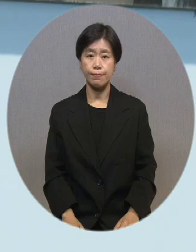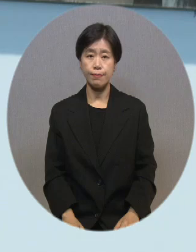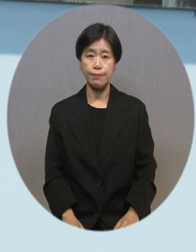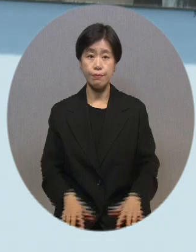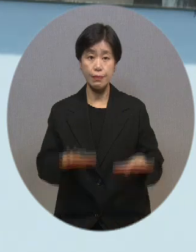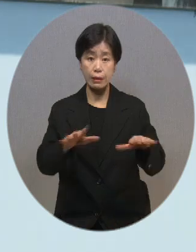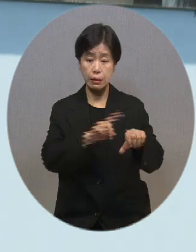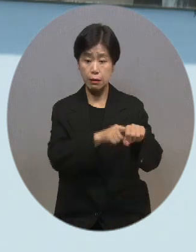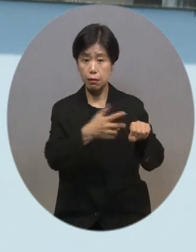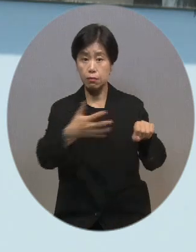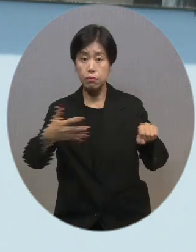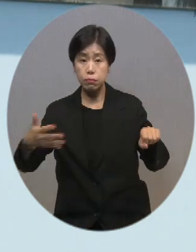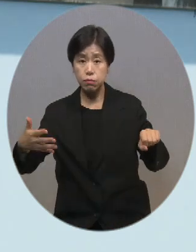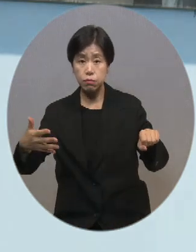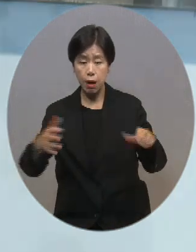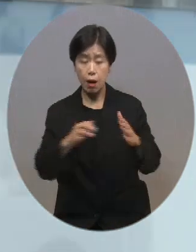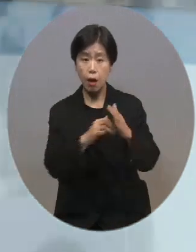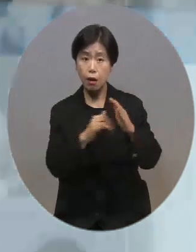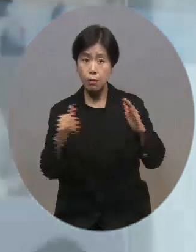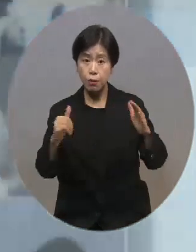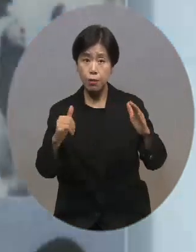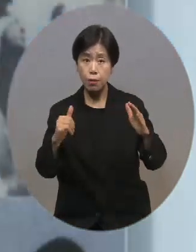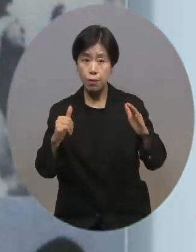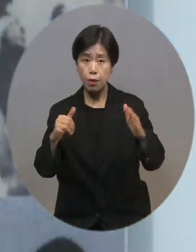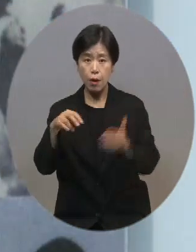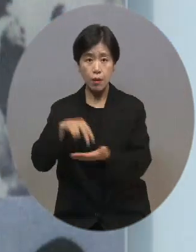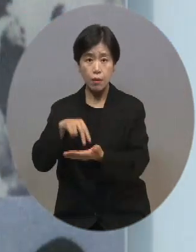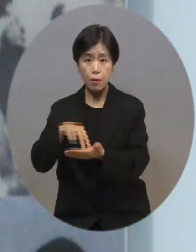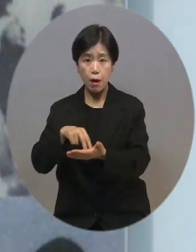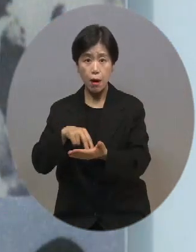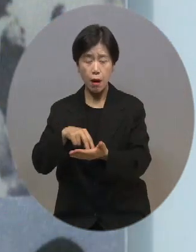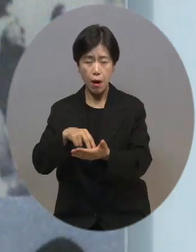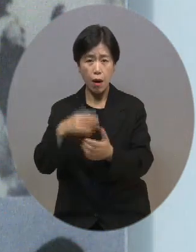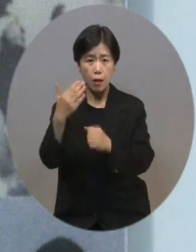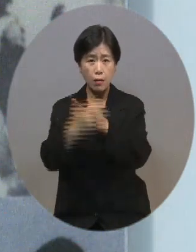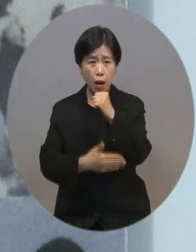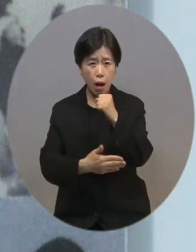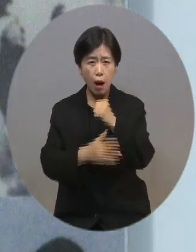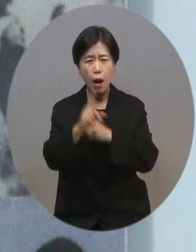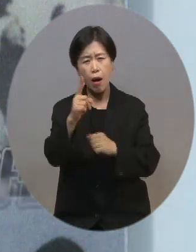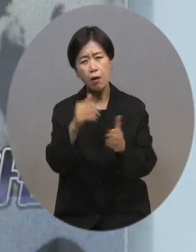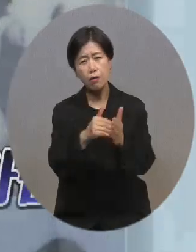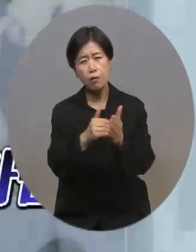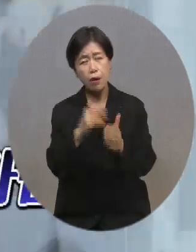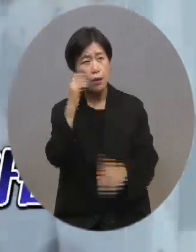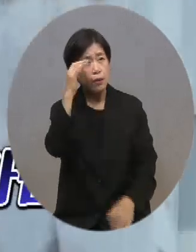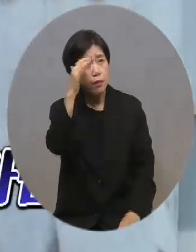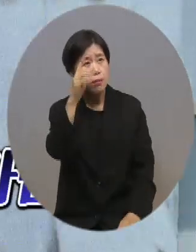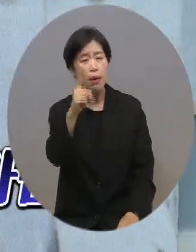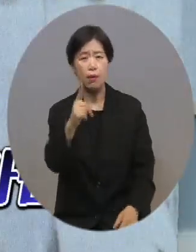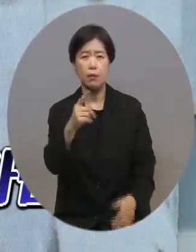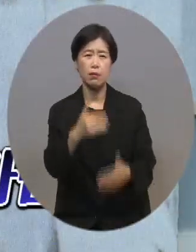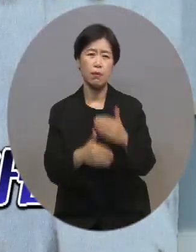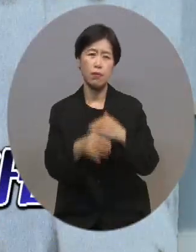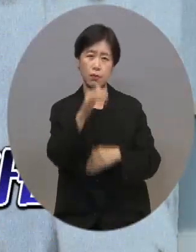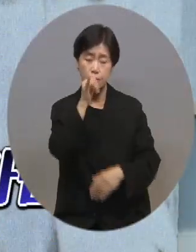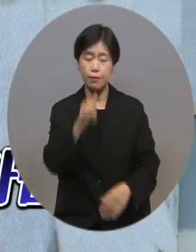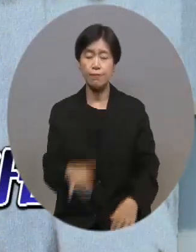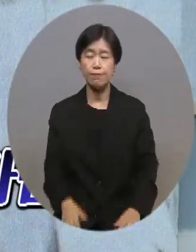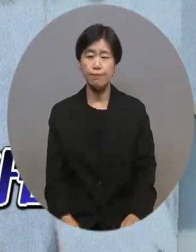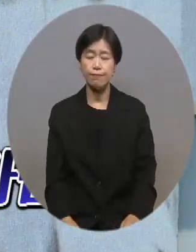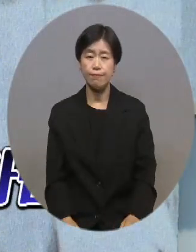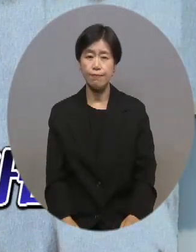이제 시간이 흘러 이산 가족들에게는 빛바랜 가족 사진과 커지는 그리움, 단 하나의 바람만이 남았습니다.